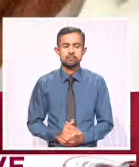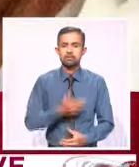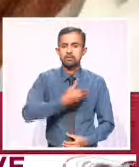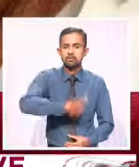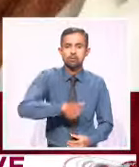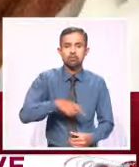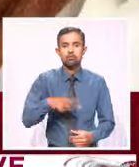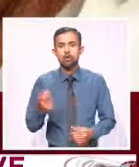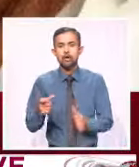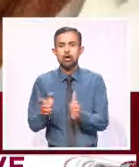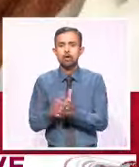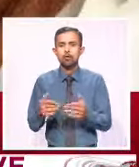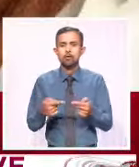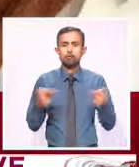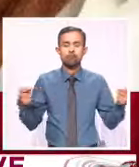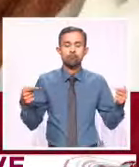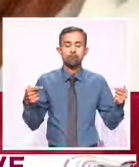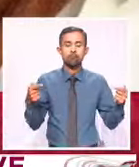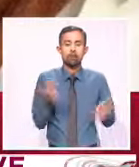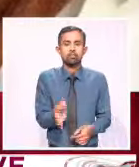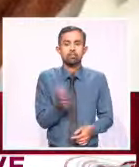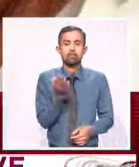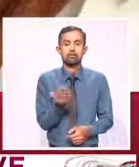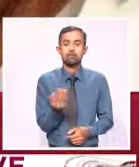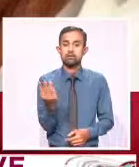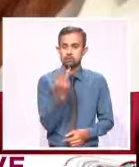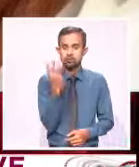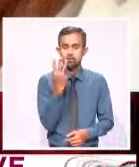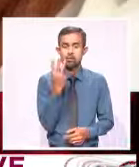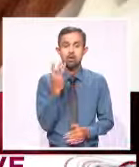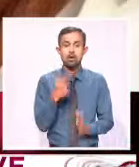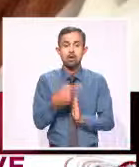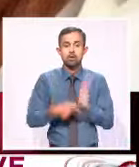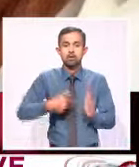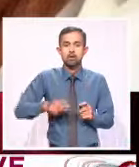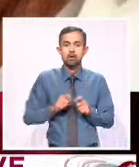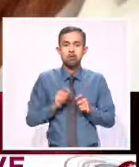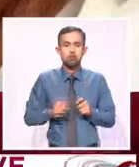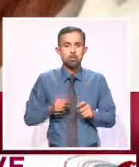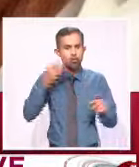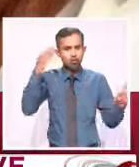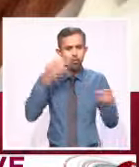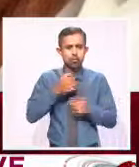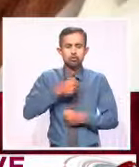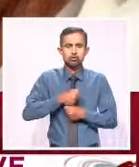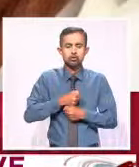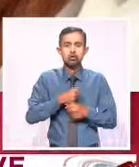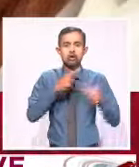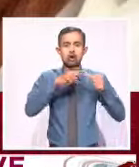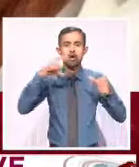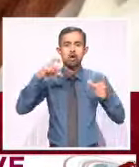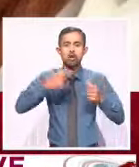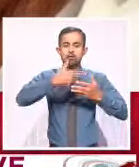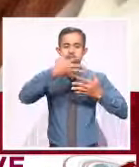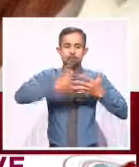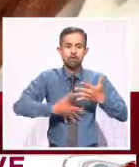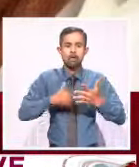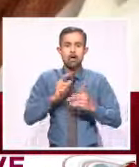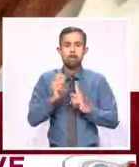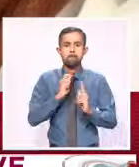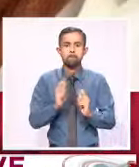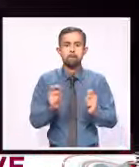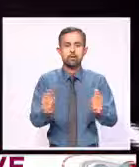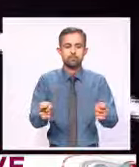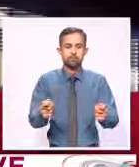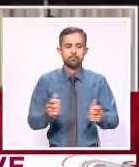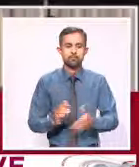ක්‍රිකට් අතුරු කමිටුවට එරෙහිව අතුරු තහනම් නියෝග තුනක් ශ්‍රී ලංකා ක්‍රිකට් ආයතනය සම්බන්ධ රජයේ විගණකාධිපති වාර්තාව